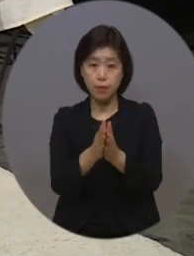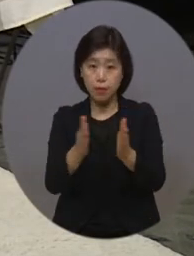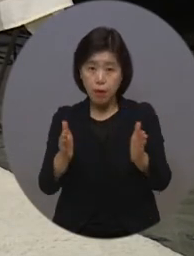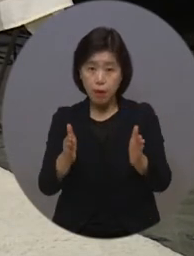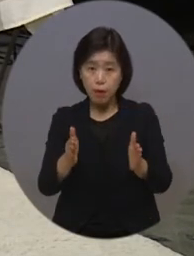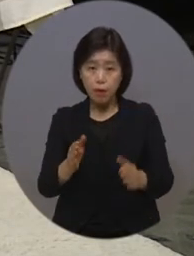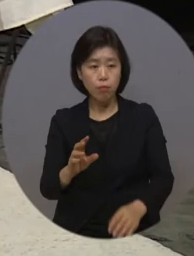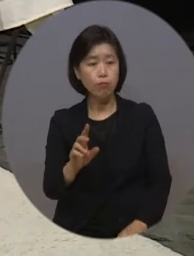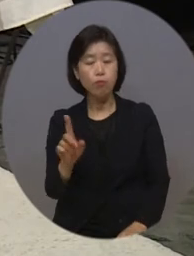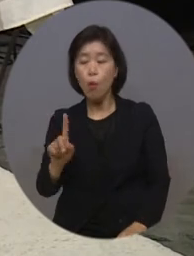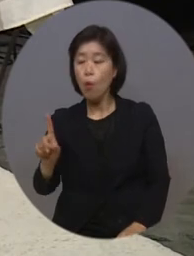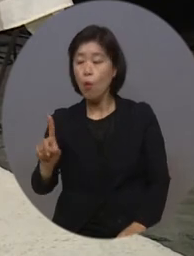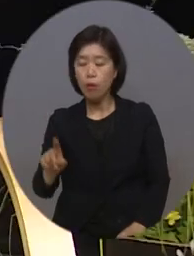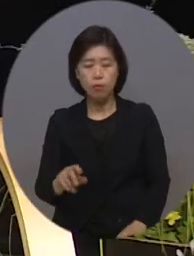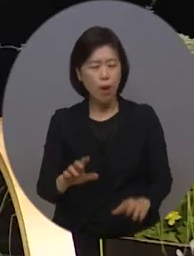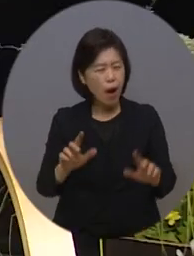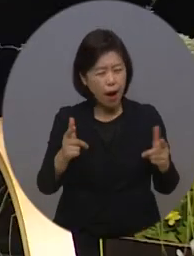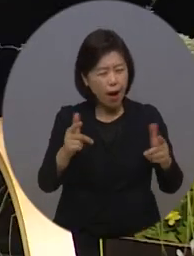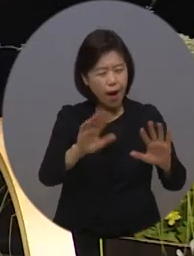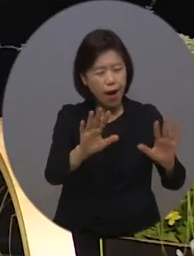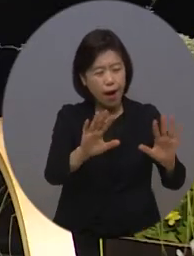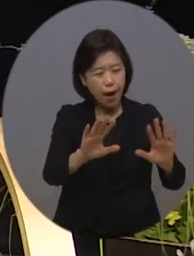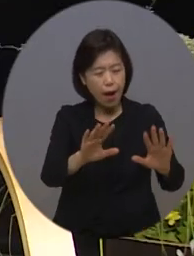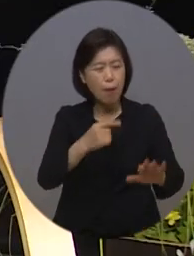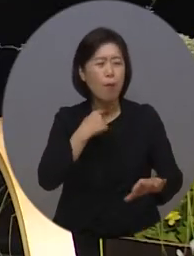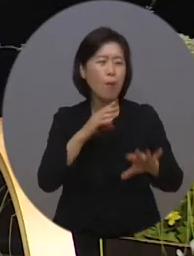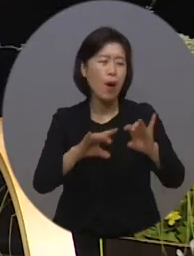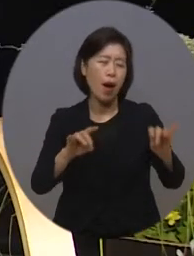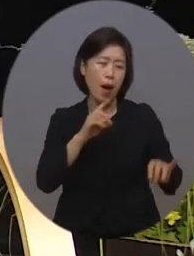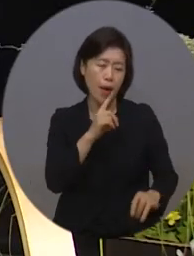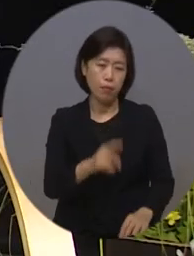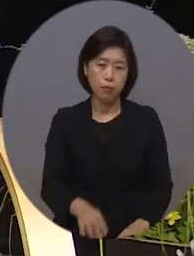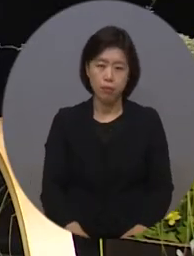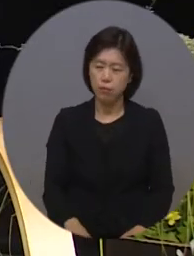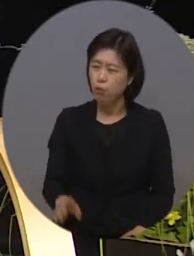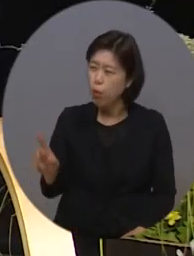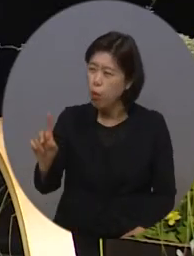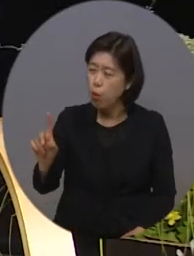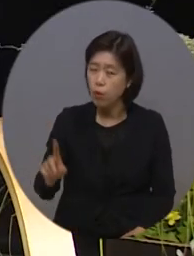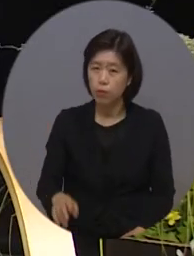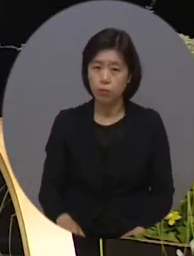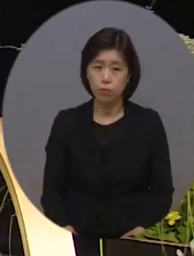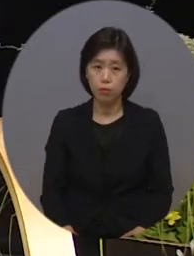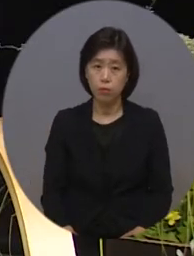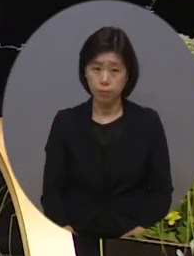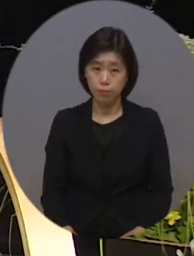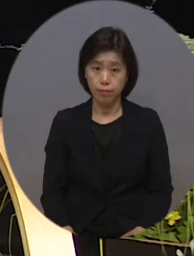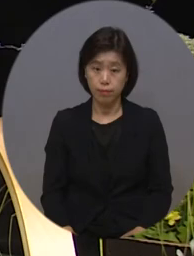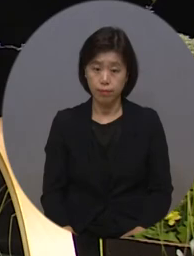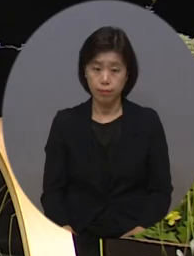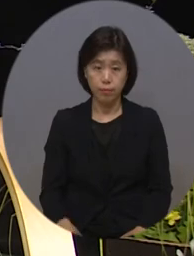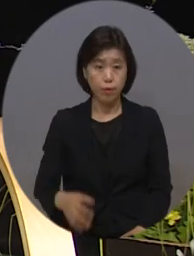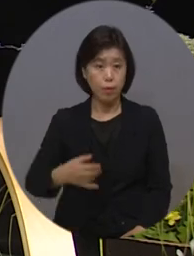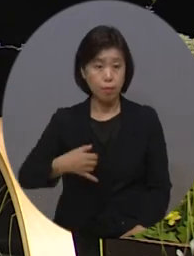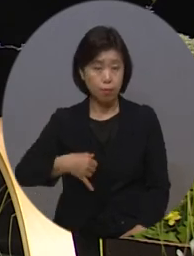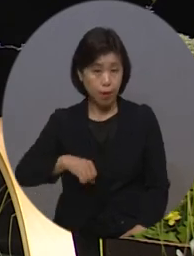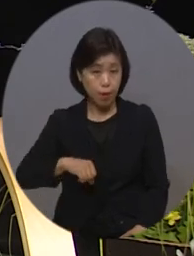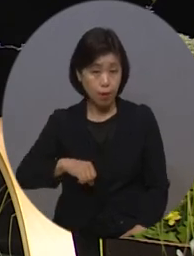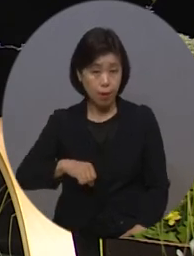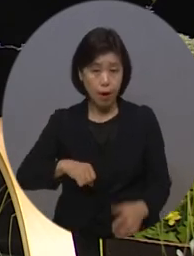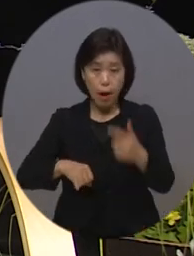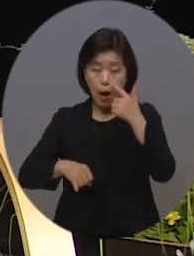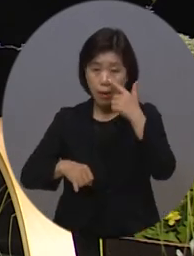아버지. 뭐라고? 자식과 아버지가 나누는 짧은 대화마저도 끝내 소통되지 않습니다.